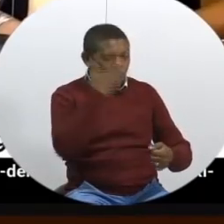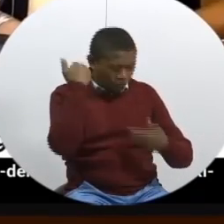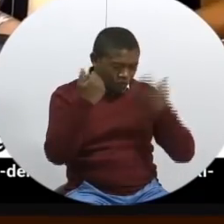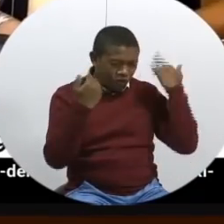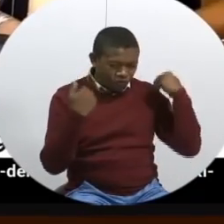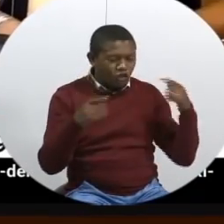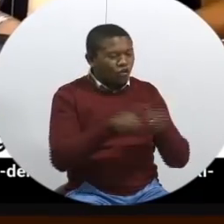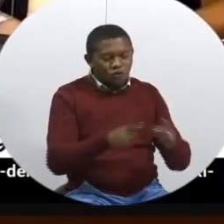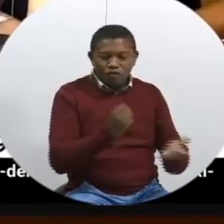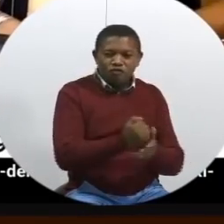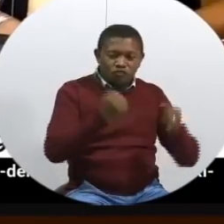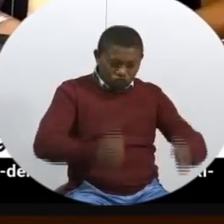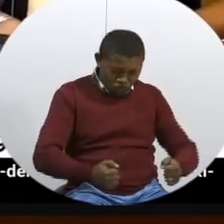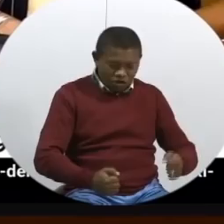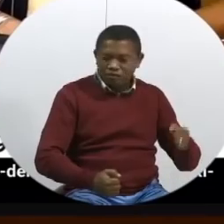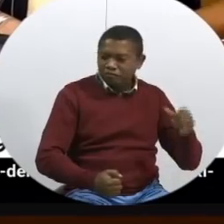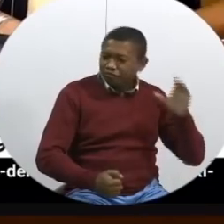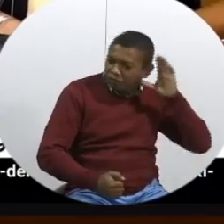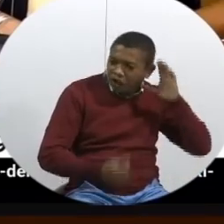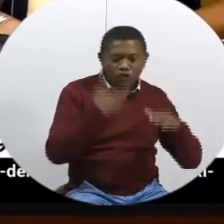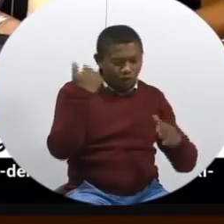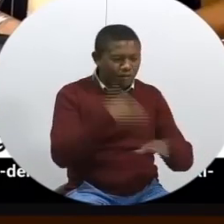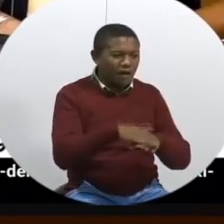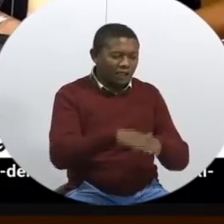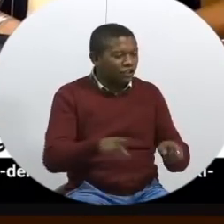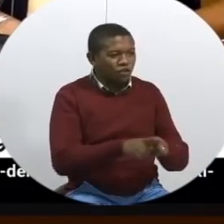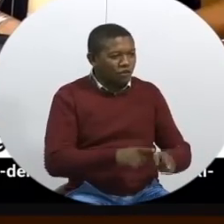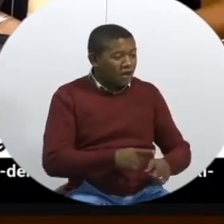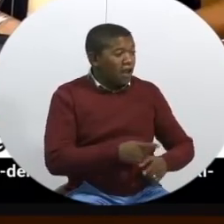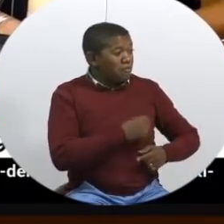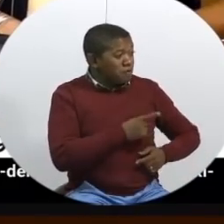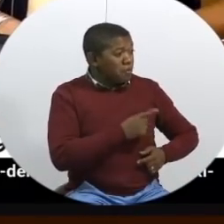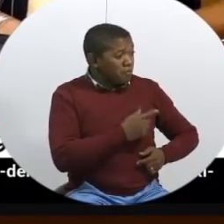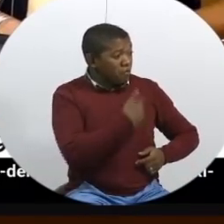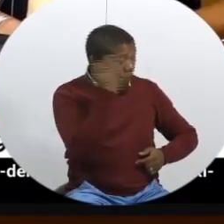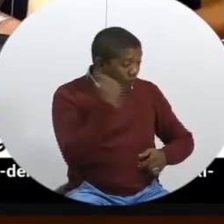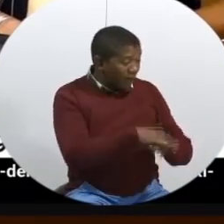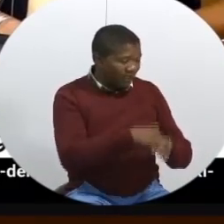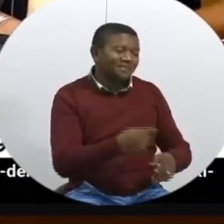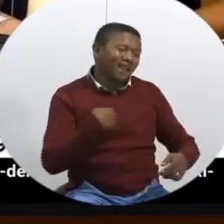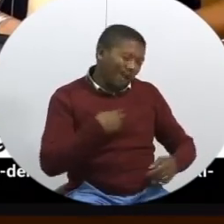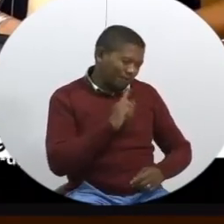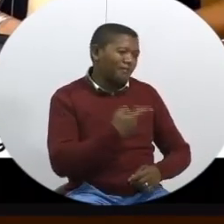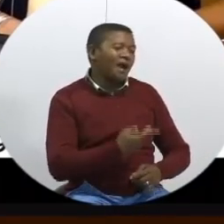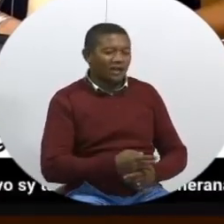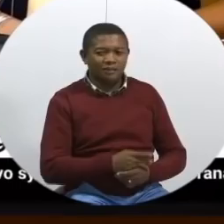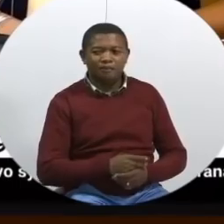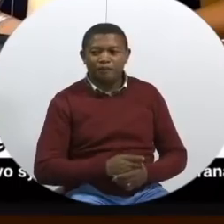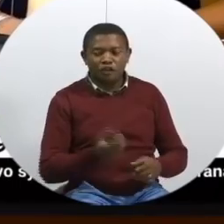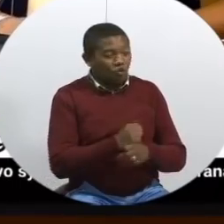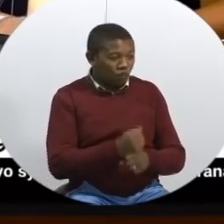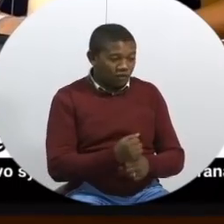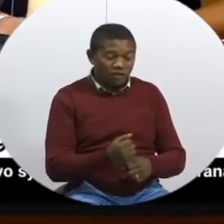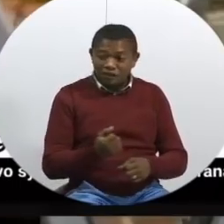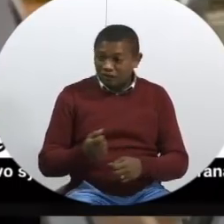vahoaka malagasy a ary amaly ihany koa zay zavatra mampitebiteby an'izy ireo ka raha misy fanontaniana tiany izy ireo apetraka dia mino ao fa afaka